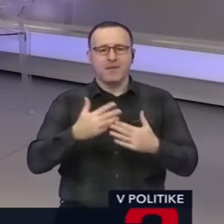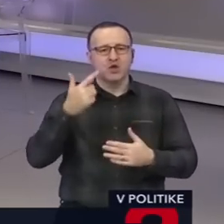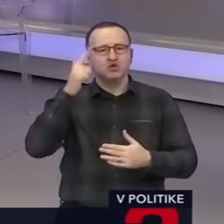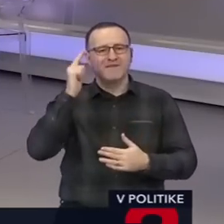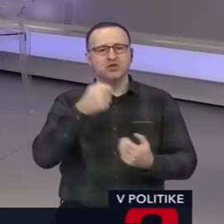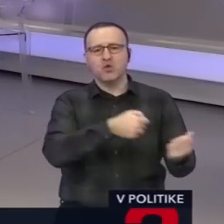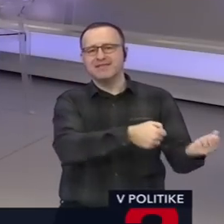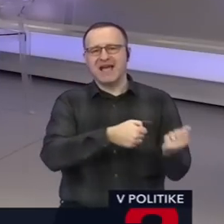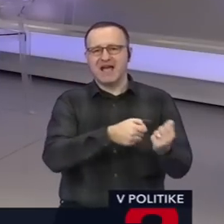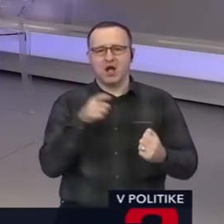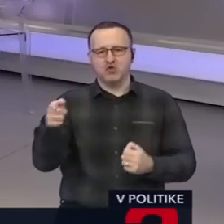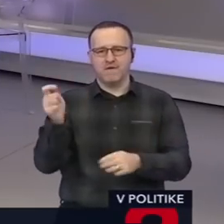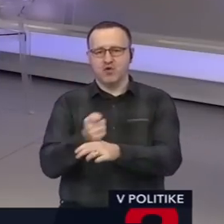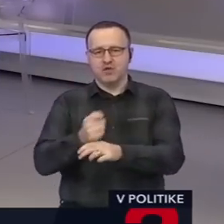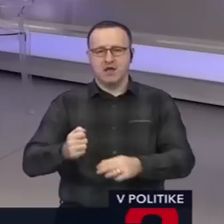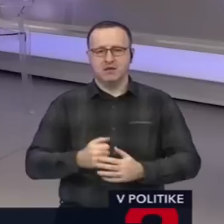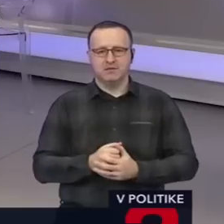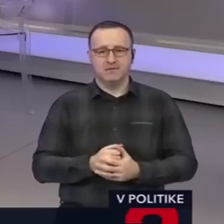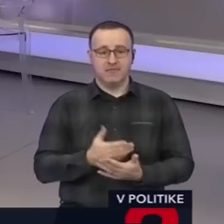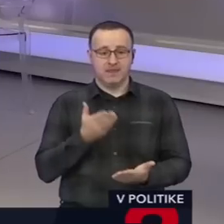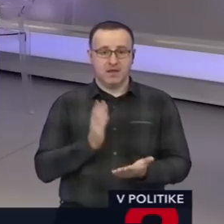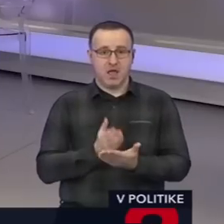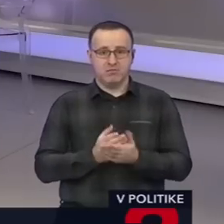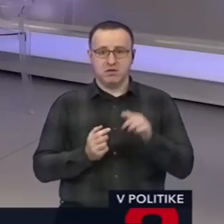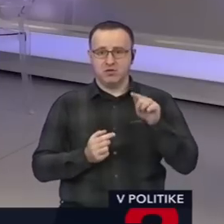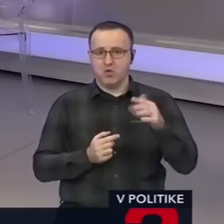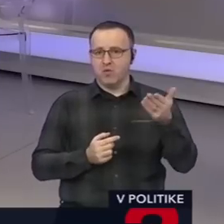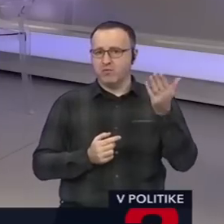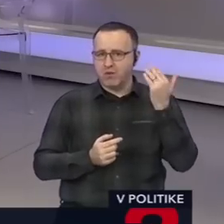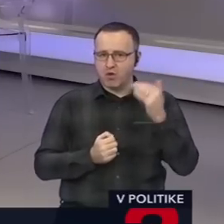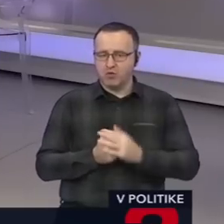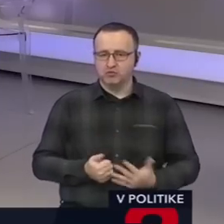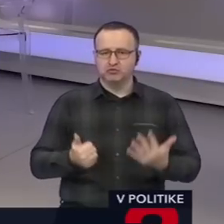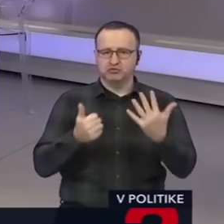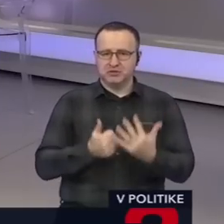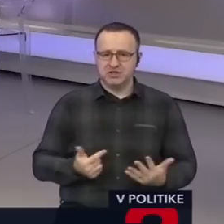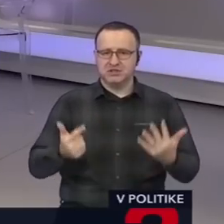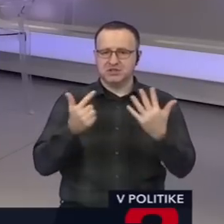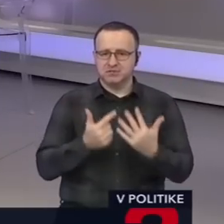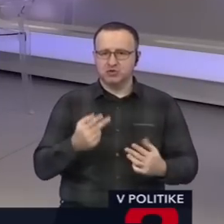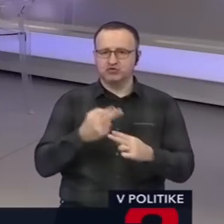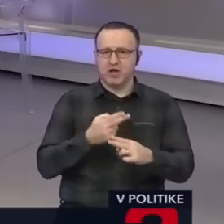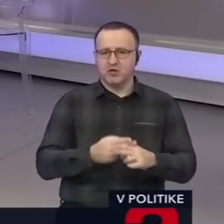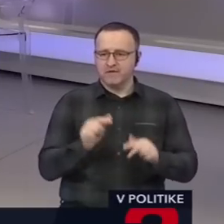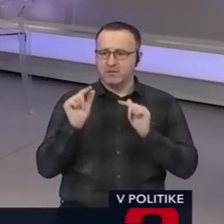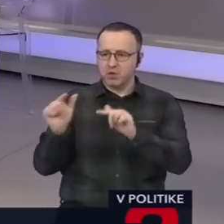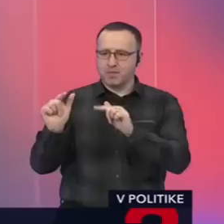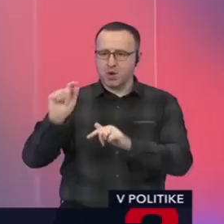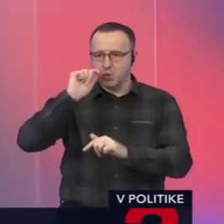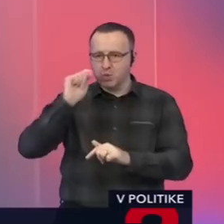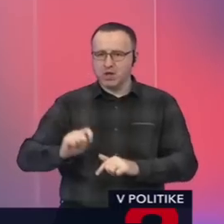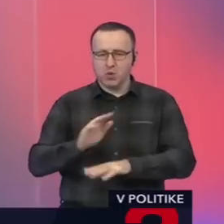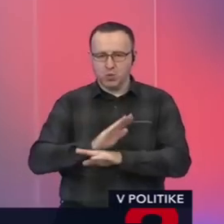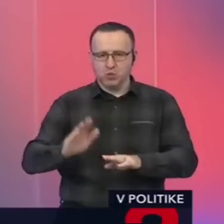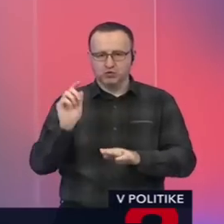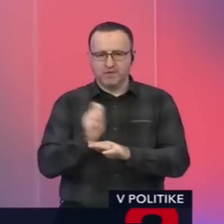Krúpa. Ak by to tak bolo, tak už tých 60 alebo 70 krajín, ktoré Ukrajinu podporujú, sú vo vojne s Ruskom. A